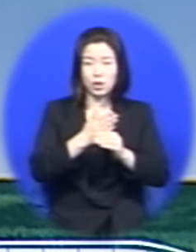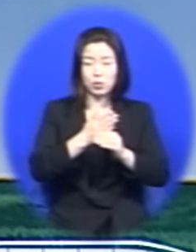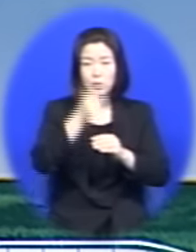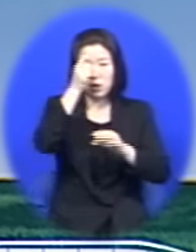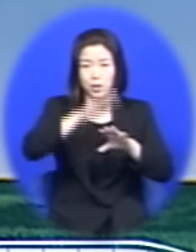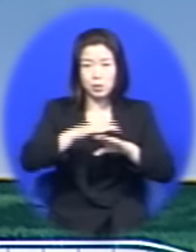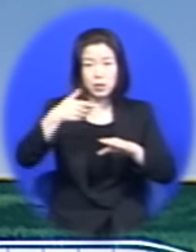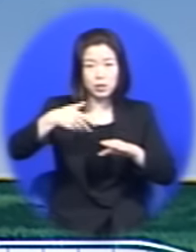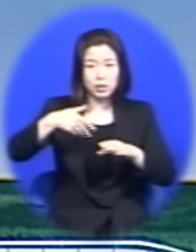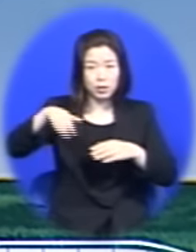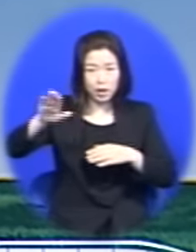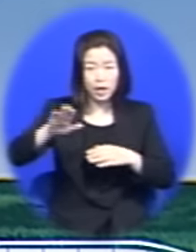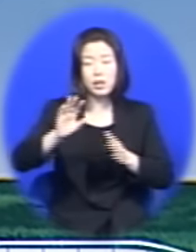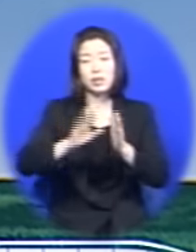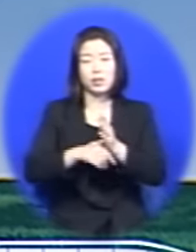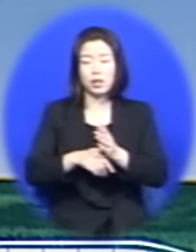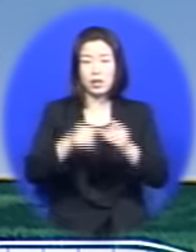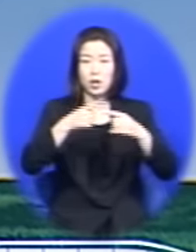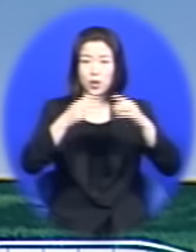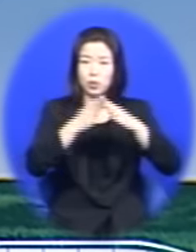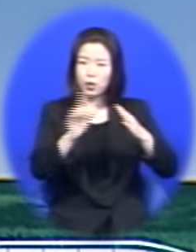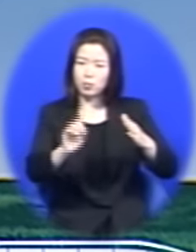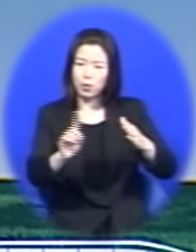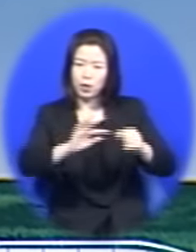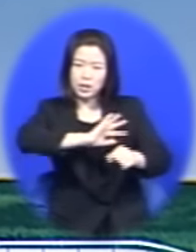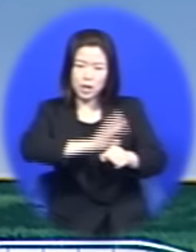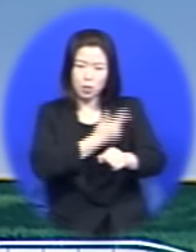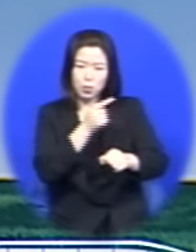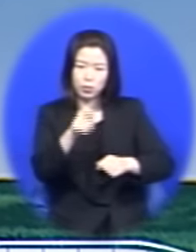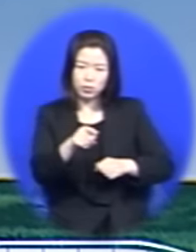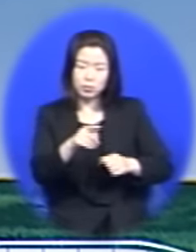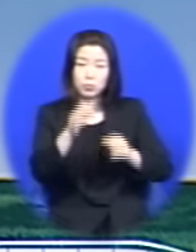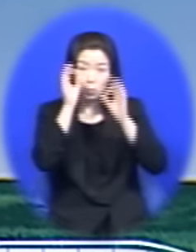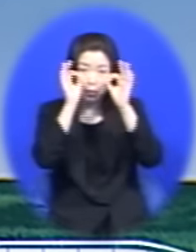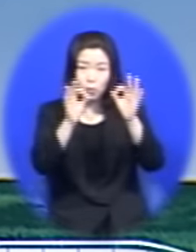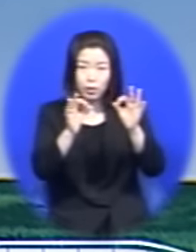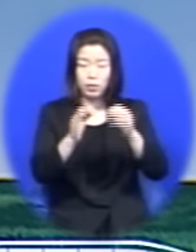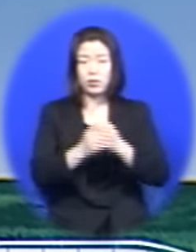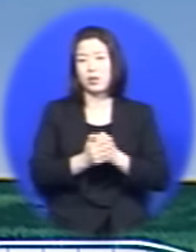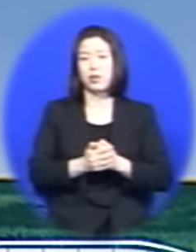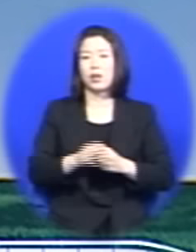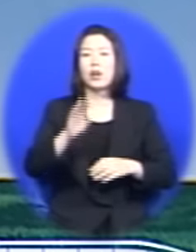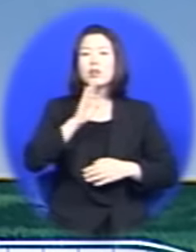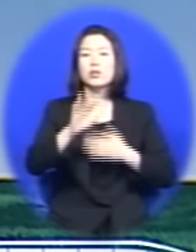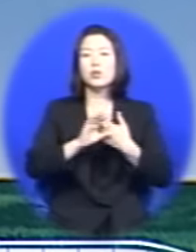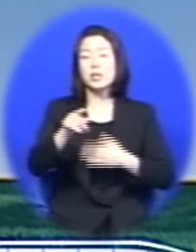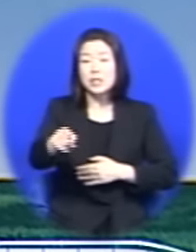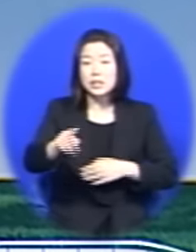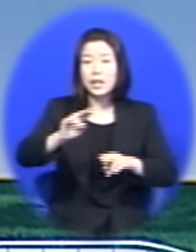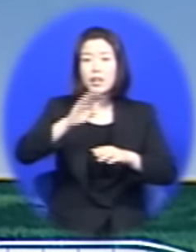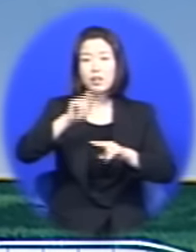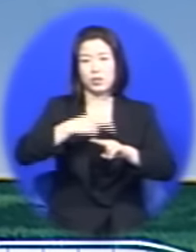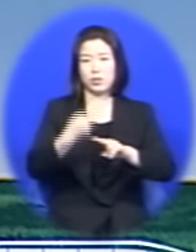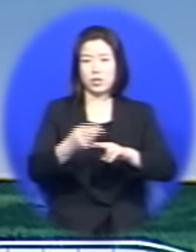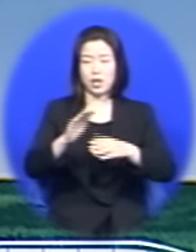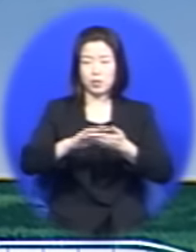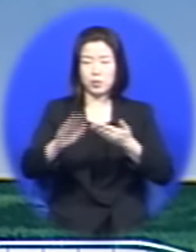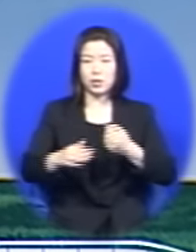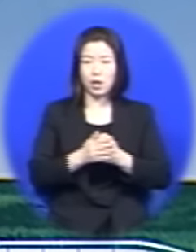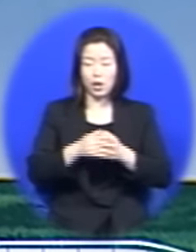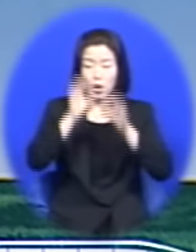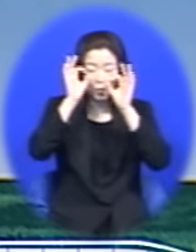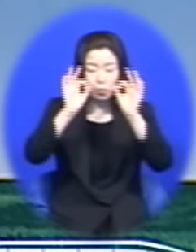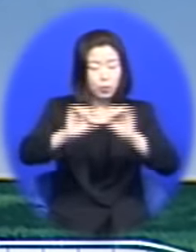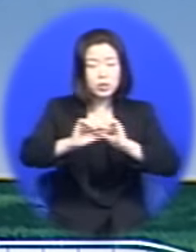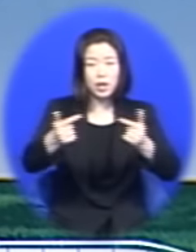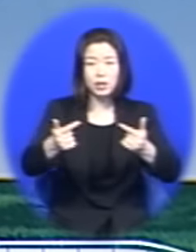예배드리고 가시면서 이 교회에 뭐가 잘못된 게 보여요. 그게 은사라니까요. 안 보이는